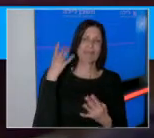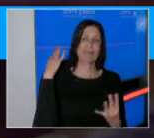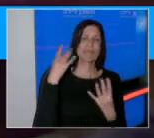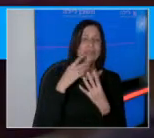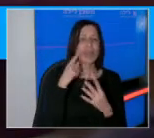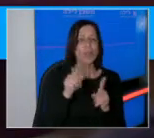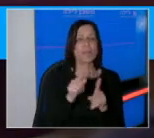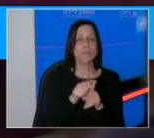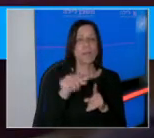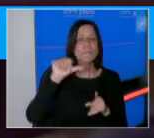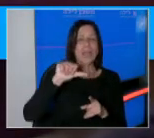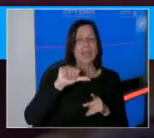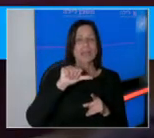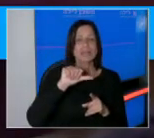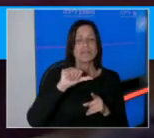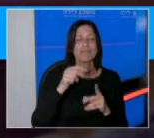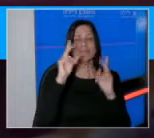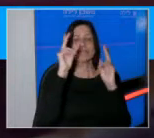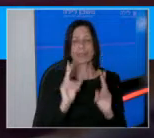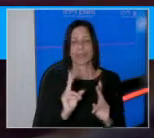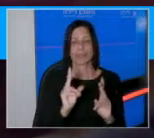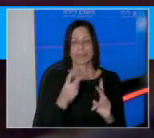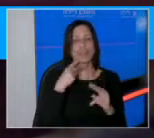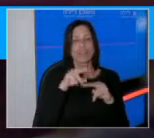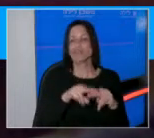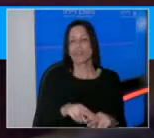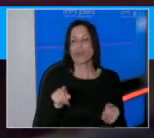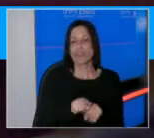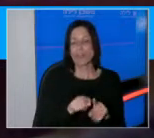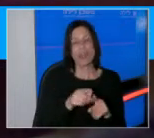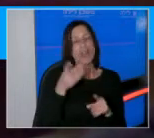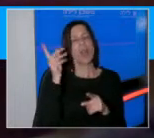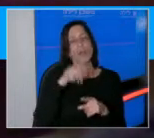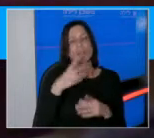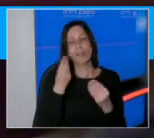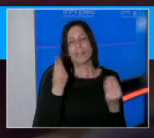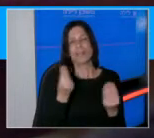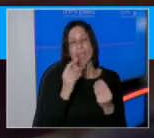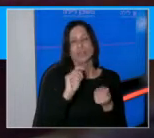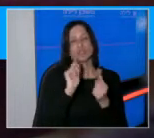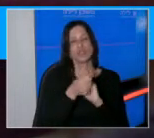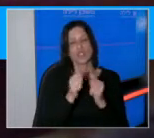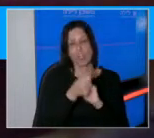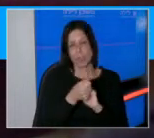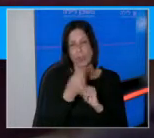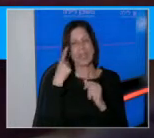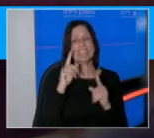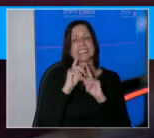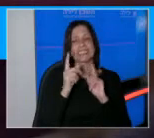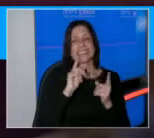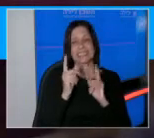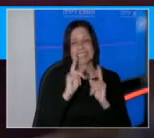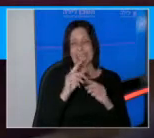מים עומדים, הכל נשאר ועומד כמו שהוא, למרות שהרבה דברים השתנו. אנחנו יודעים שהשיח המזרחי היום